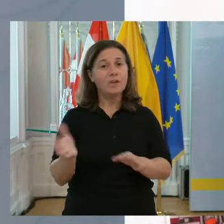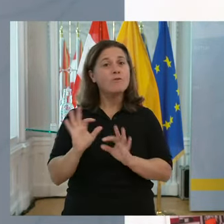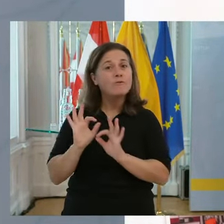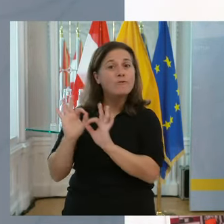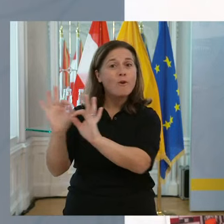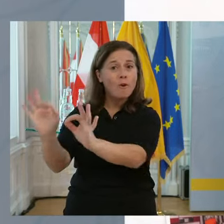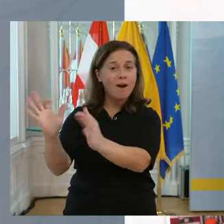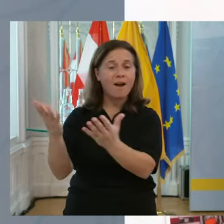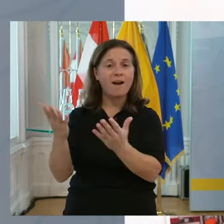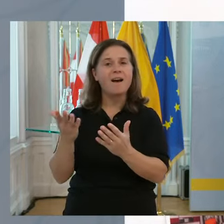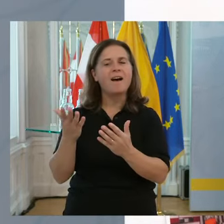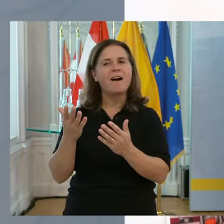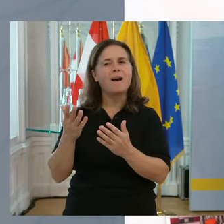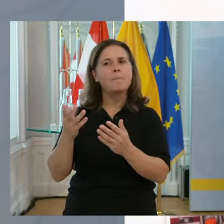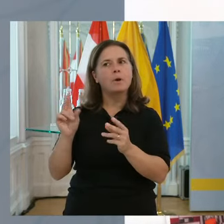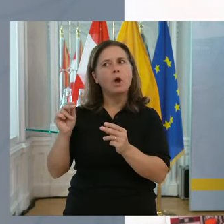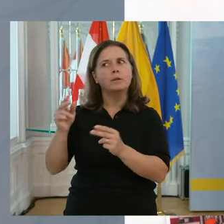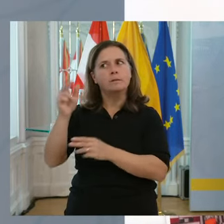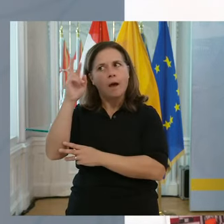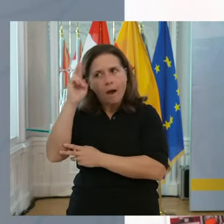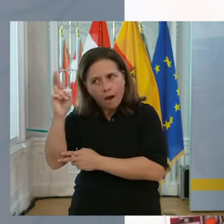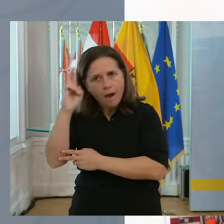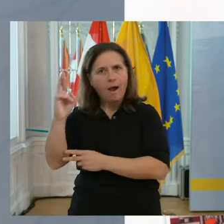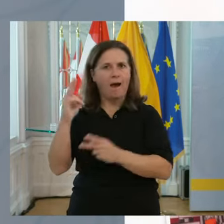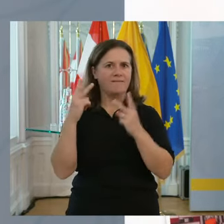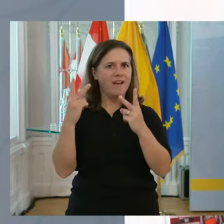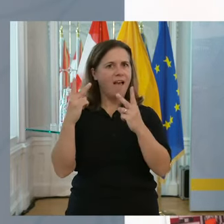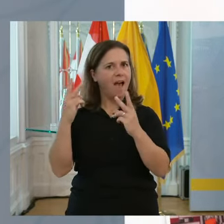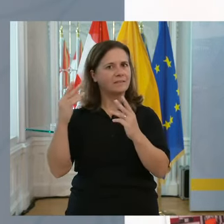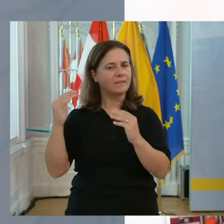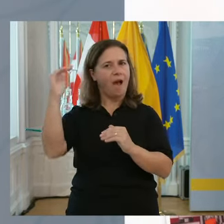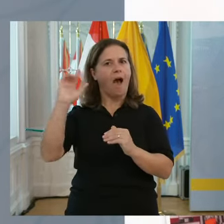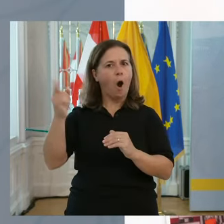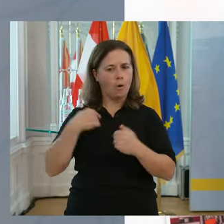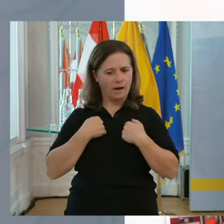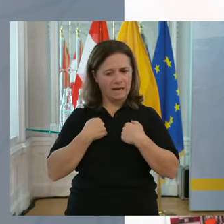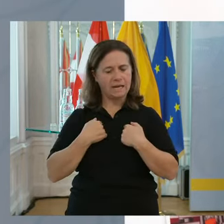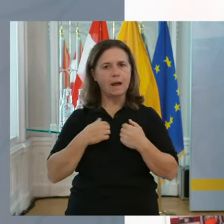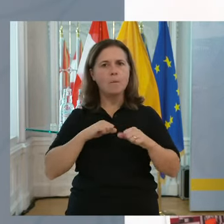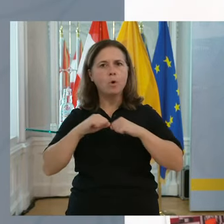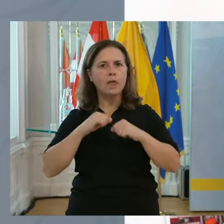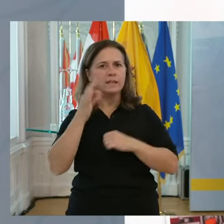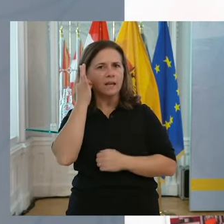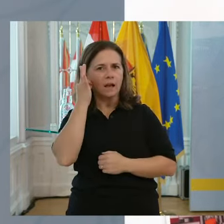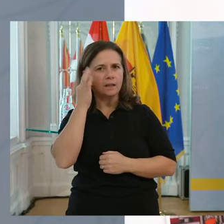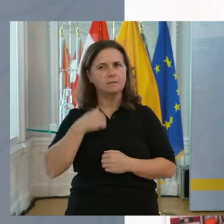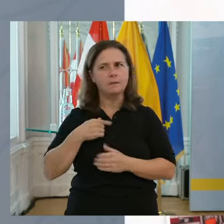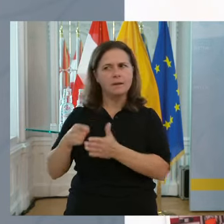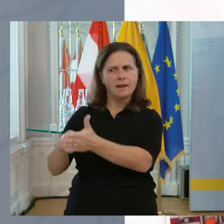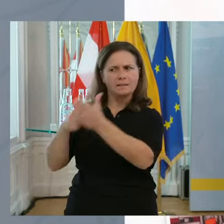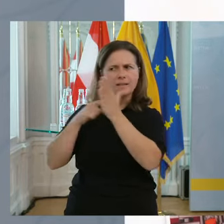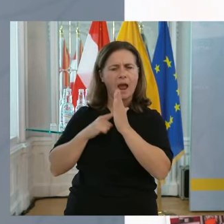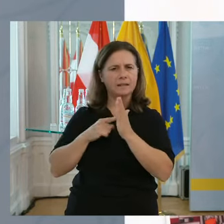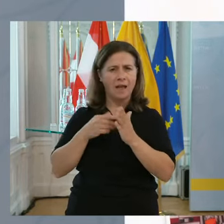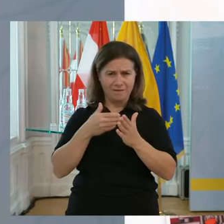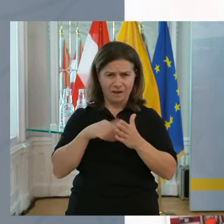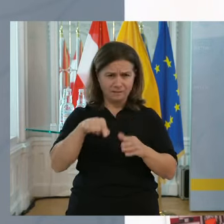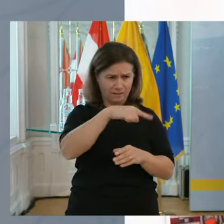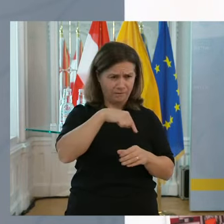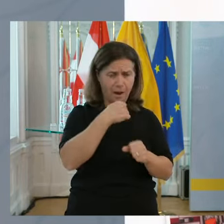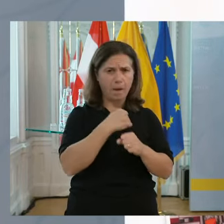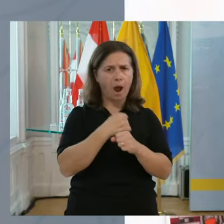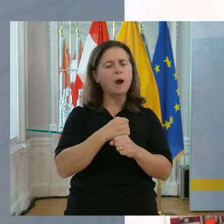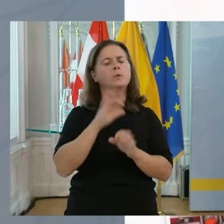eine Wertschätzung gewesen, die auch mir als Politikerin dann gezeigt hat, das, was wir machen, ist